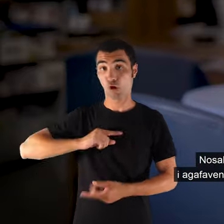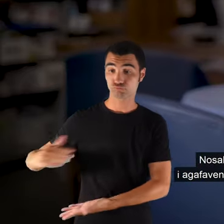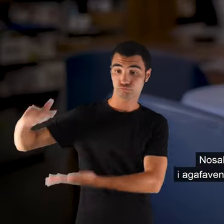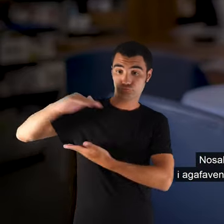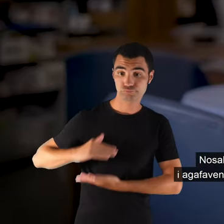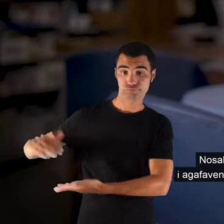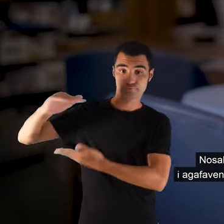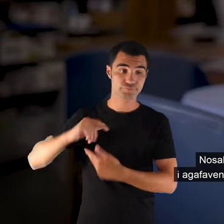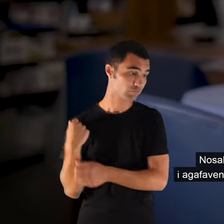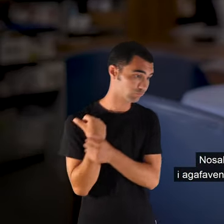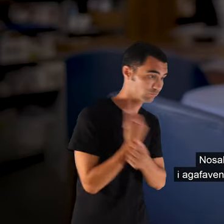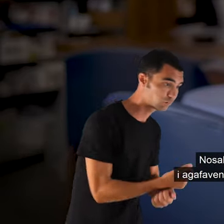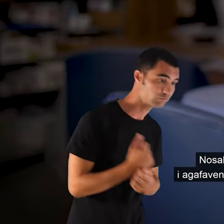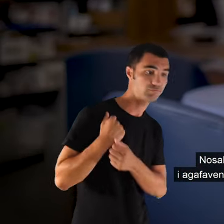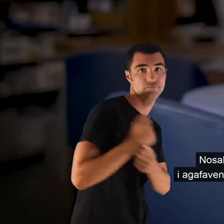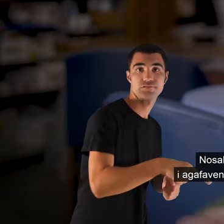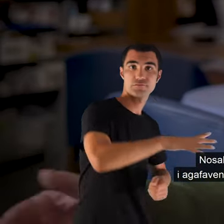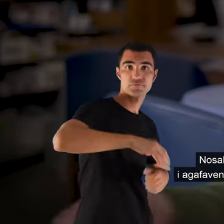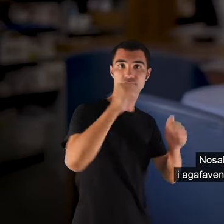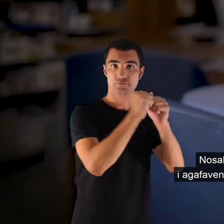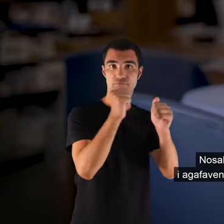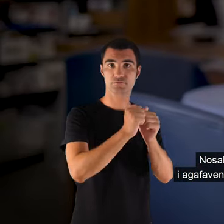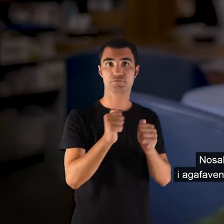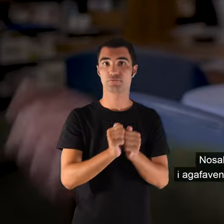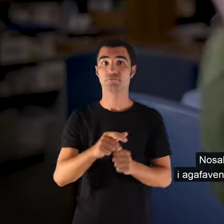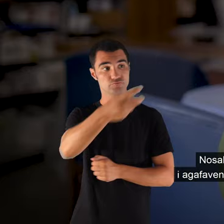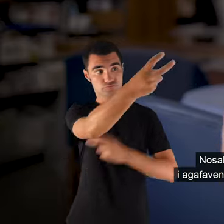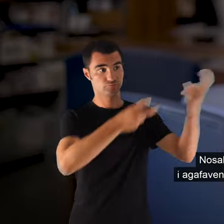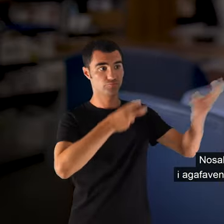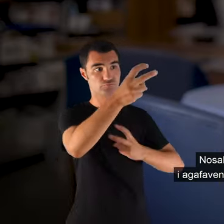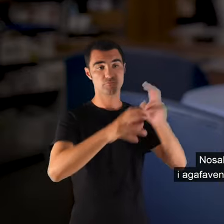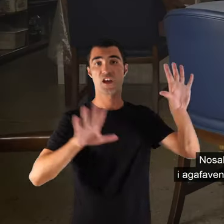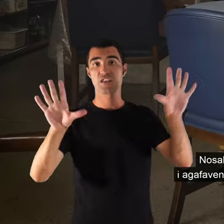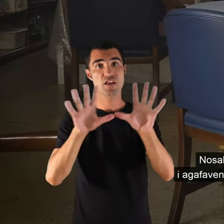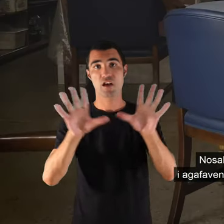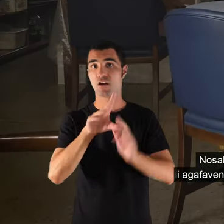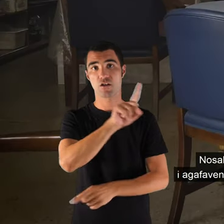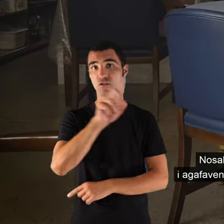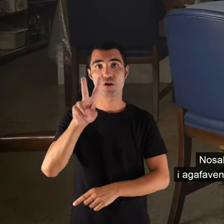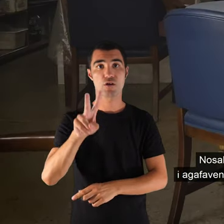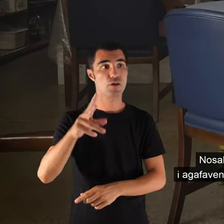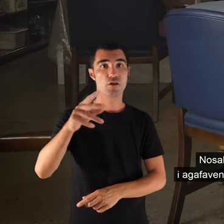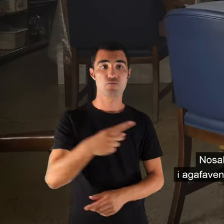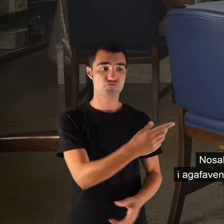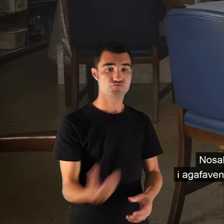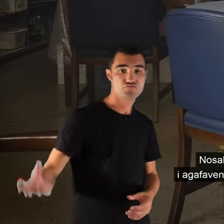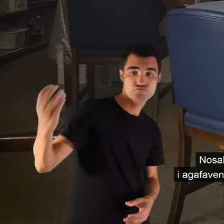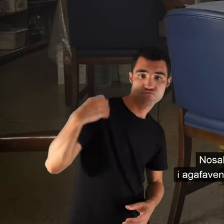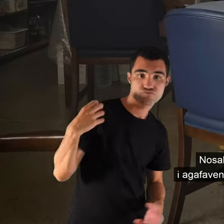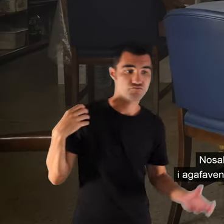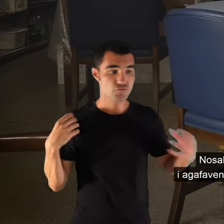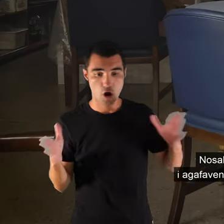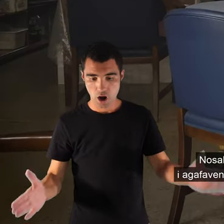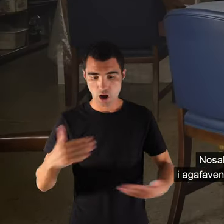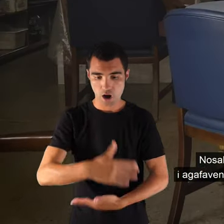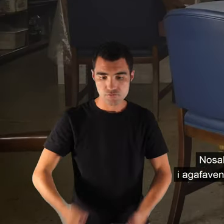i ho descarregàvem a la roca, que hi havia 10 o 12 homes, agafaven un sac per home o